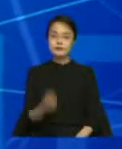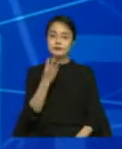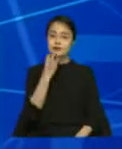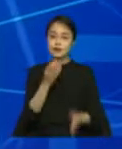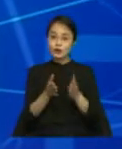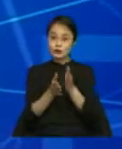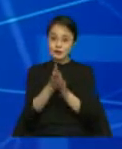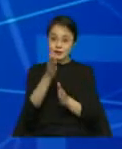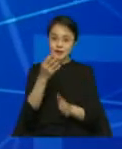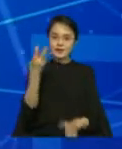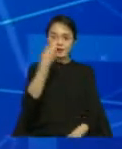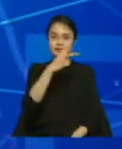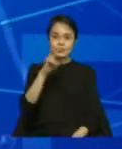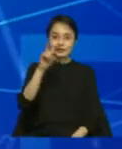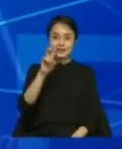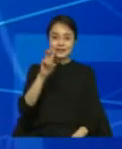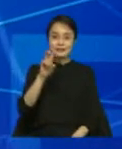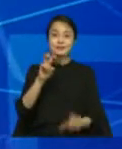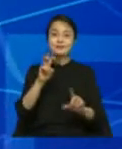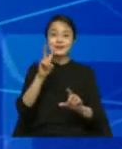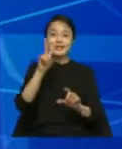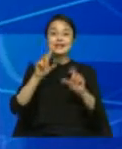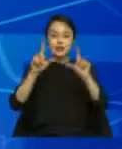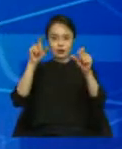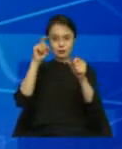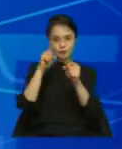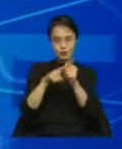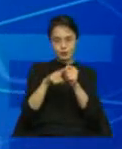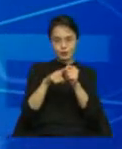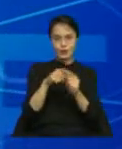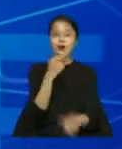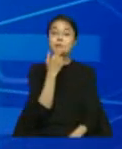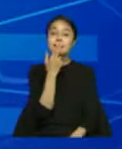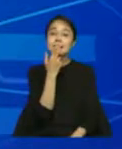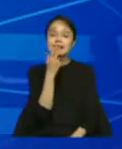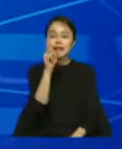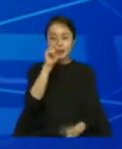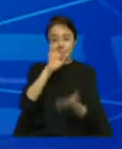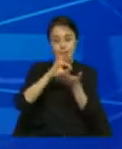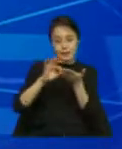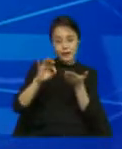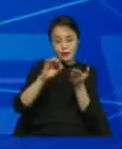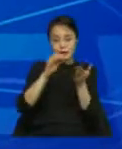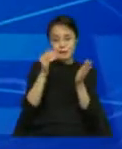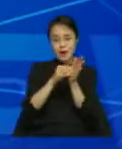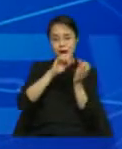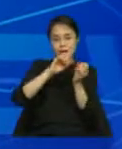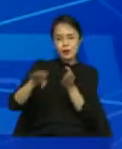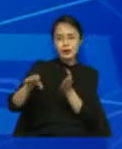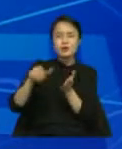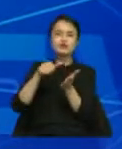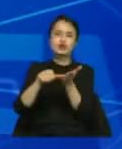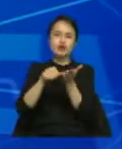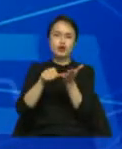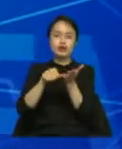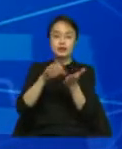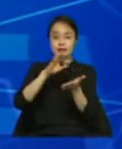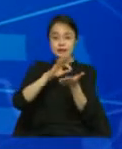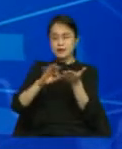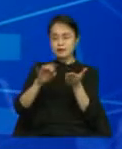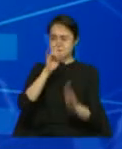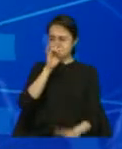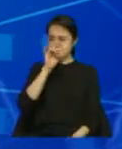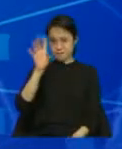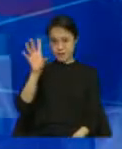서울시는 오는 2022년까지 일회용 플라스틱 사용을 50% 감축하는 내용의 플라스틱 없는 서울